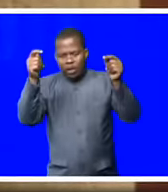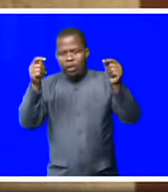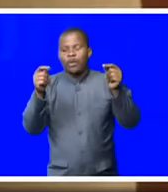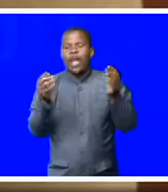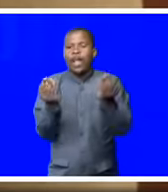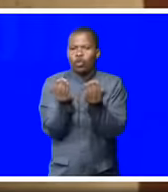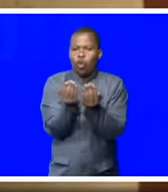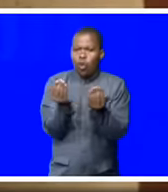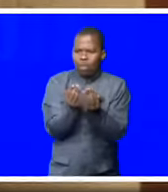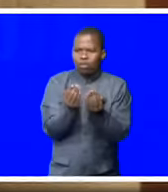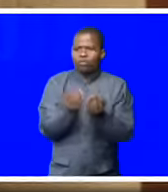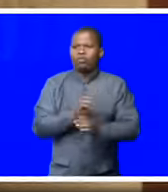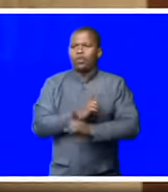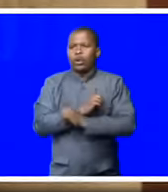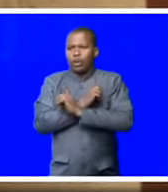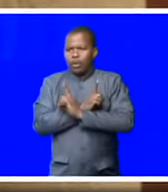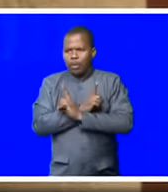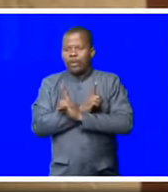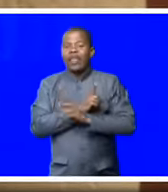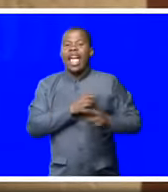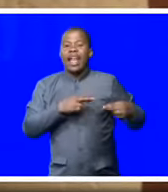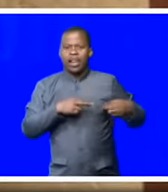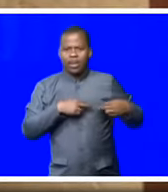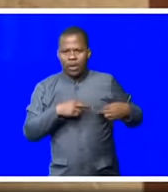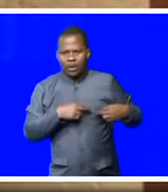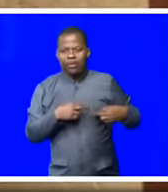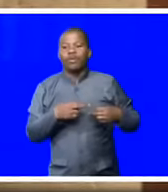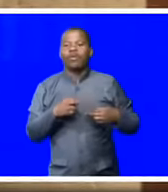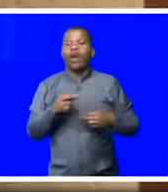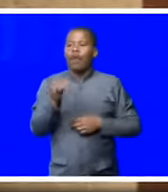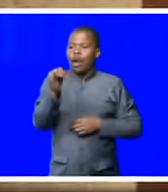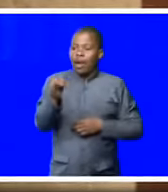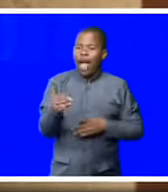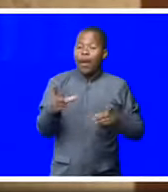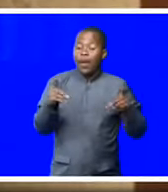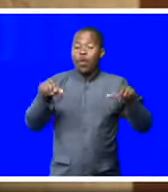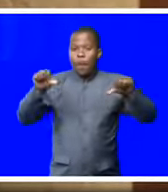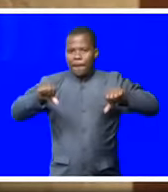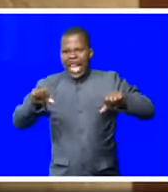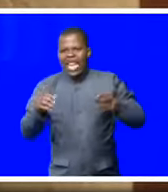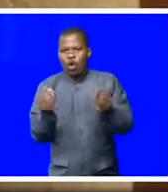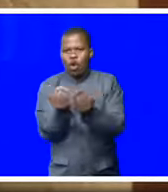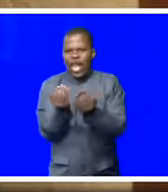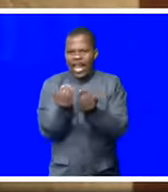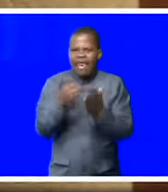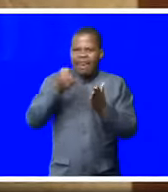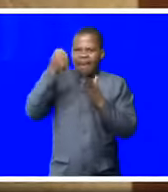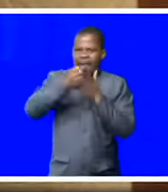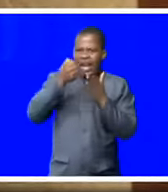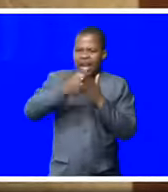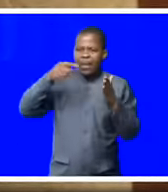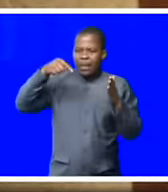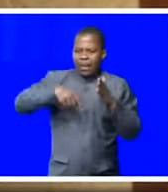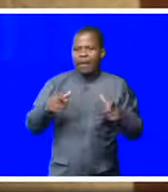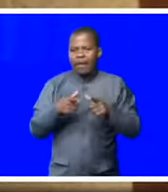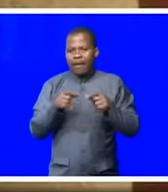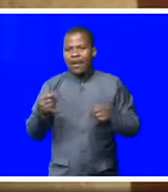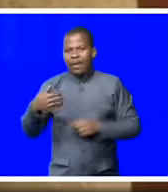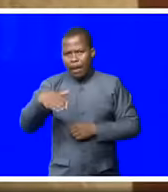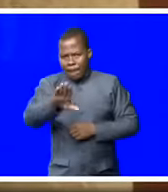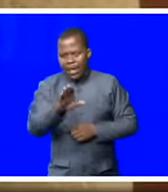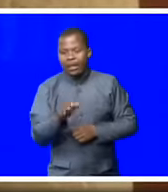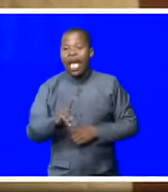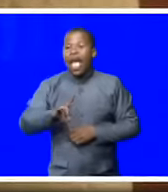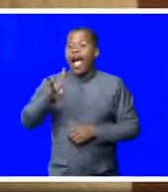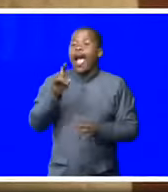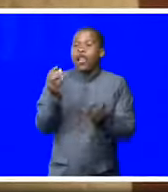emabandla ekulwa nebucala etikolweni icishe ke sesicedzile lendzawo yethu lesiyiphoyisa kusingumliba etikolweni tema high